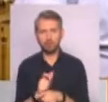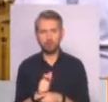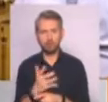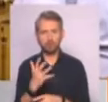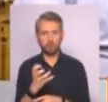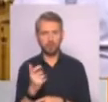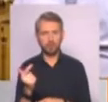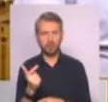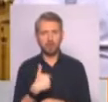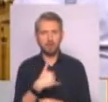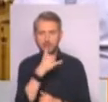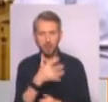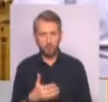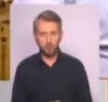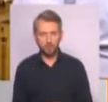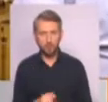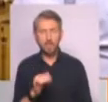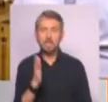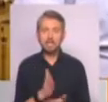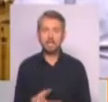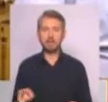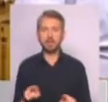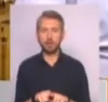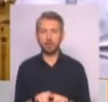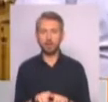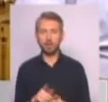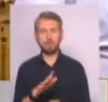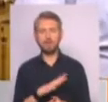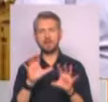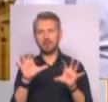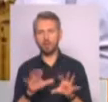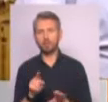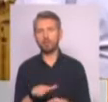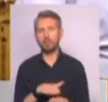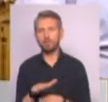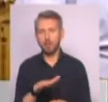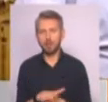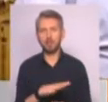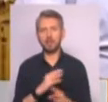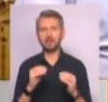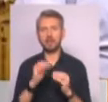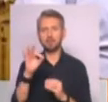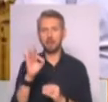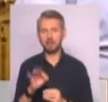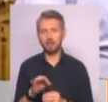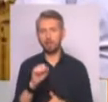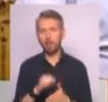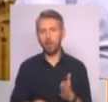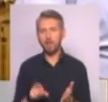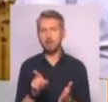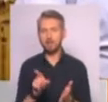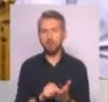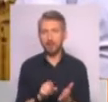гривен. Я не могу. И есть такой, был закон, его выполняли, было 10% от